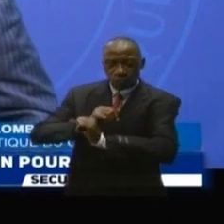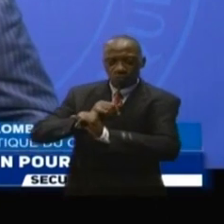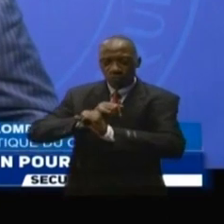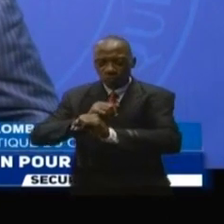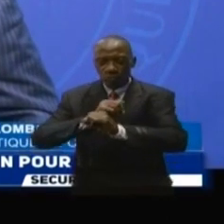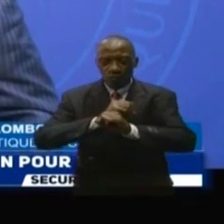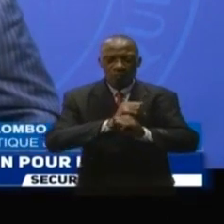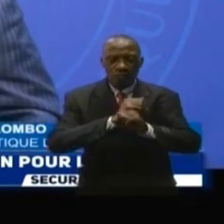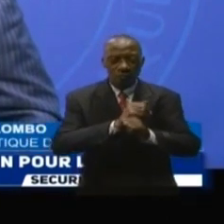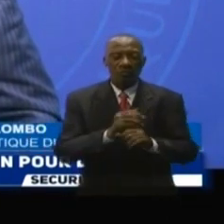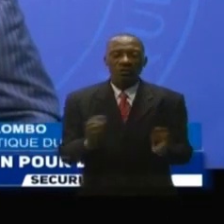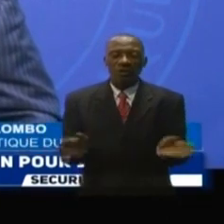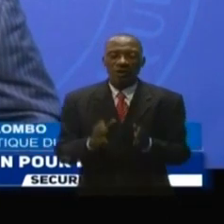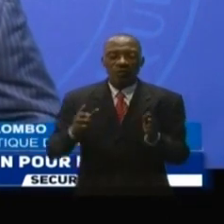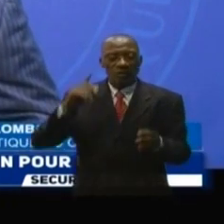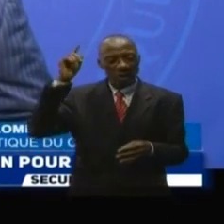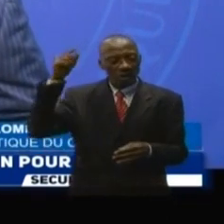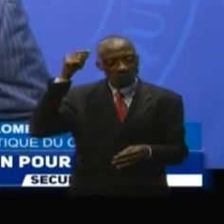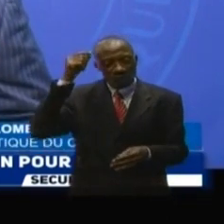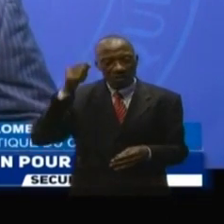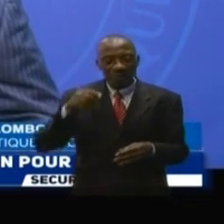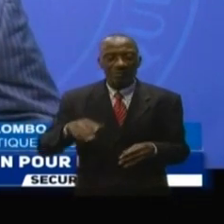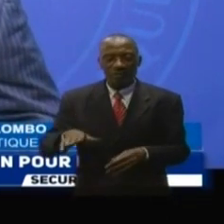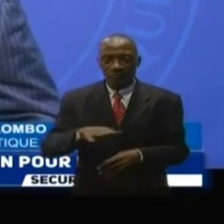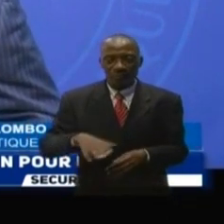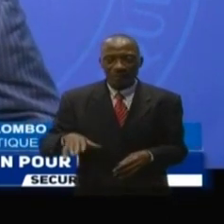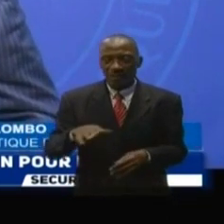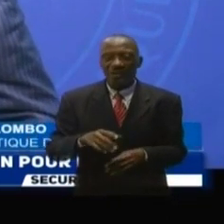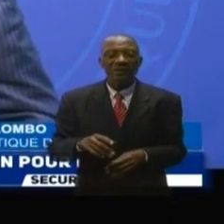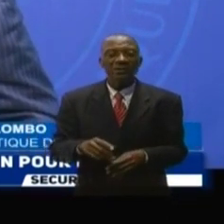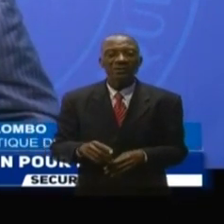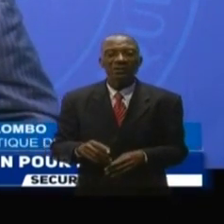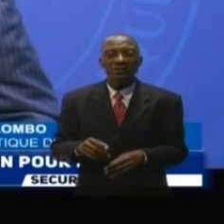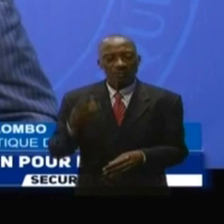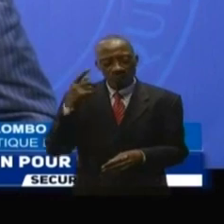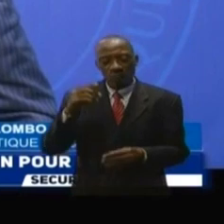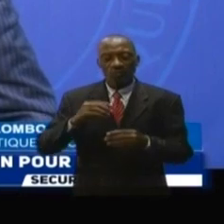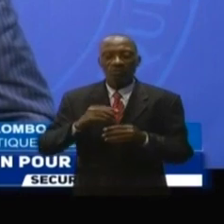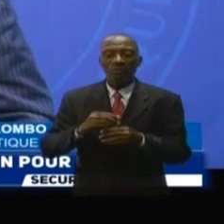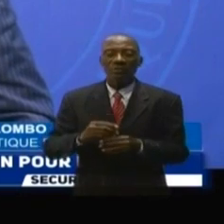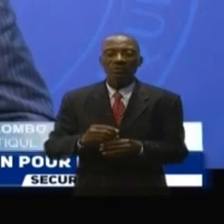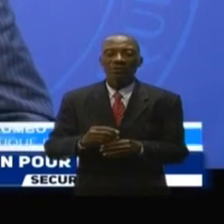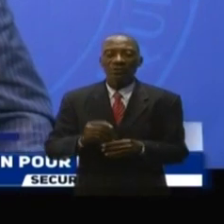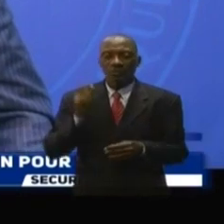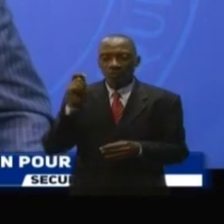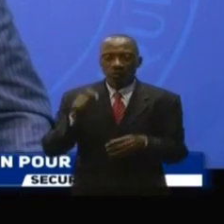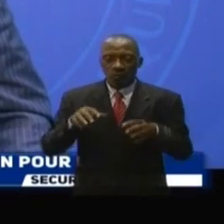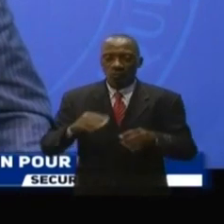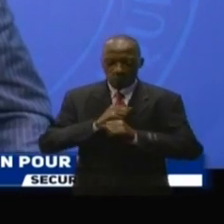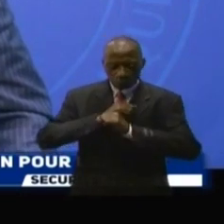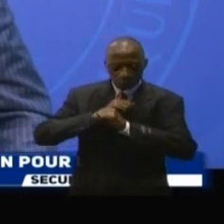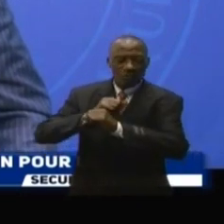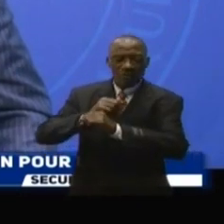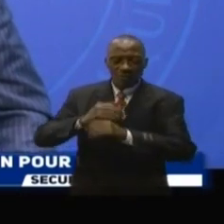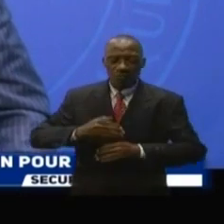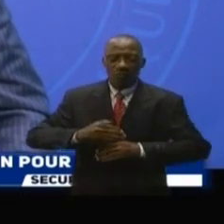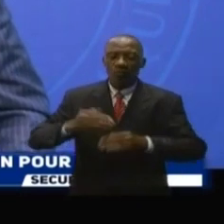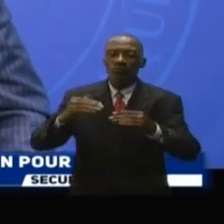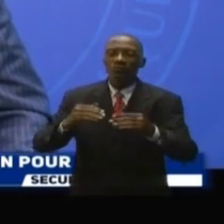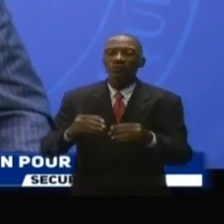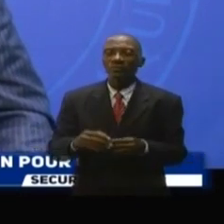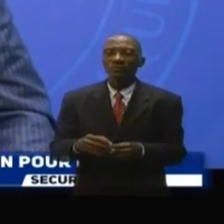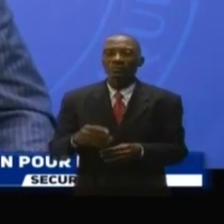de la République de continuer à maintenir cet effort pour que toute aventure belliqueuse sur la terre de nos ancêtres